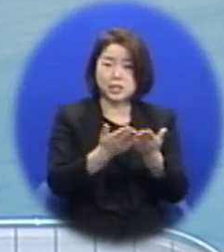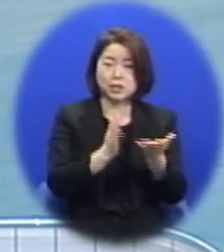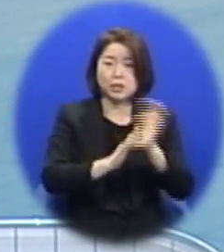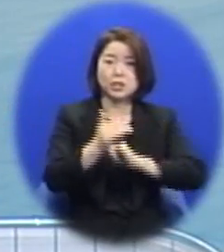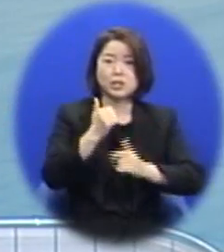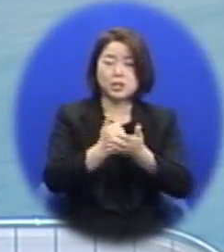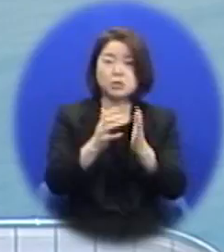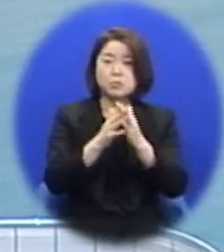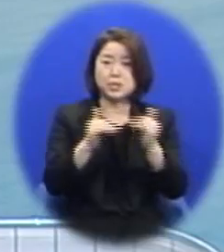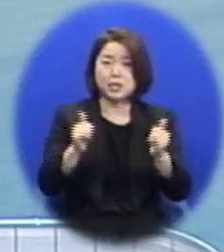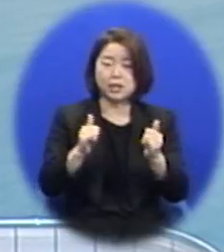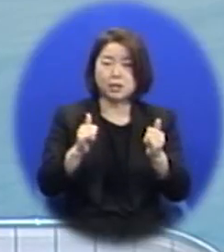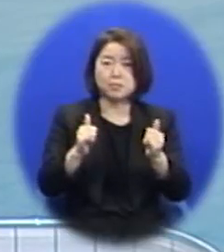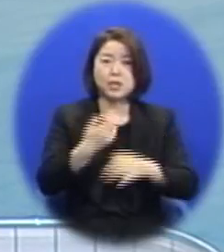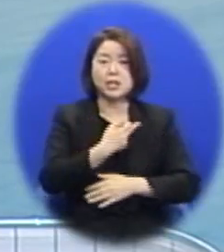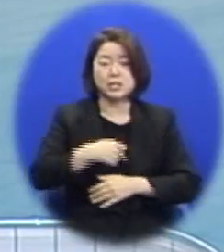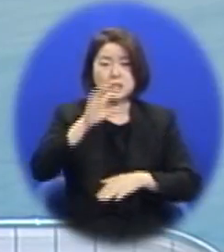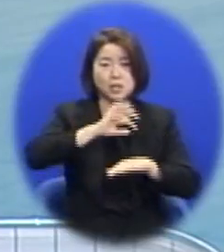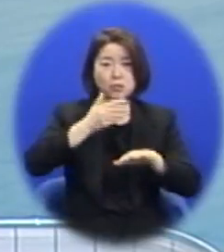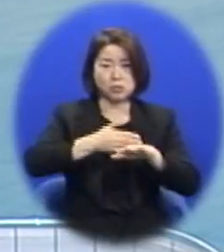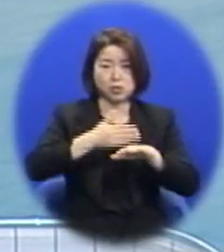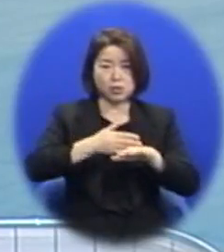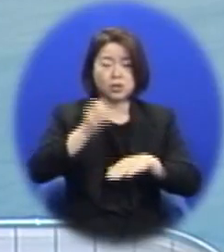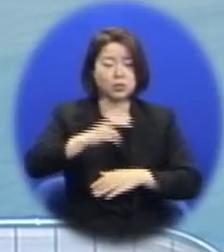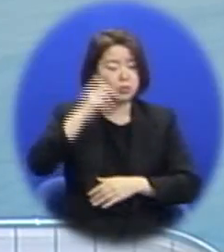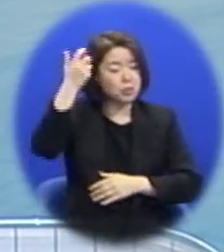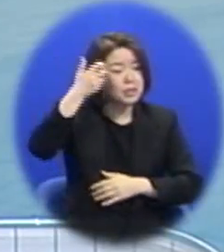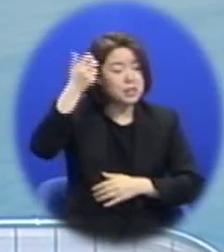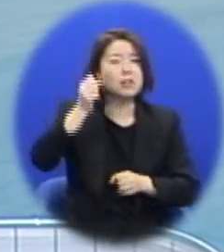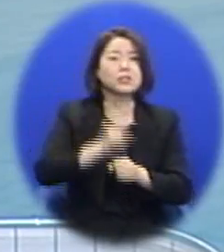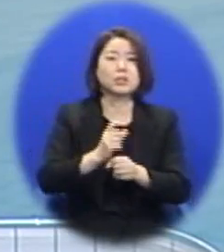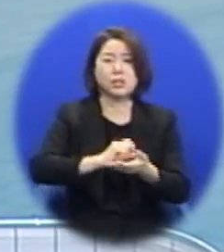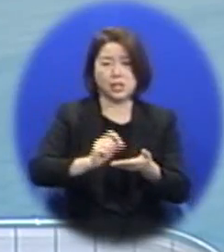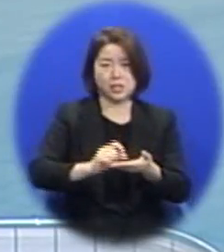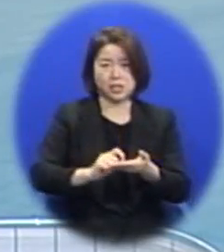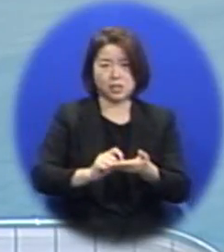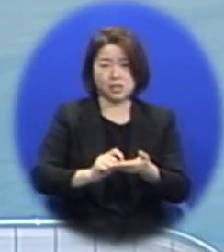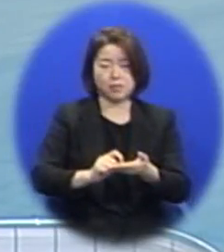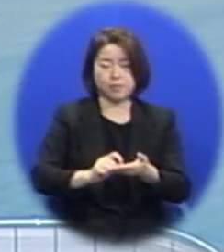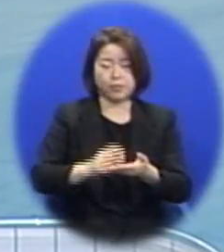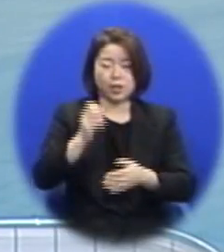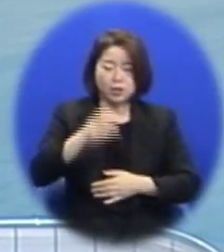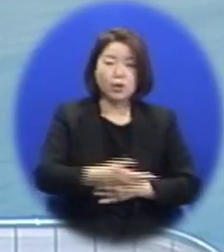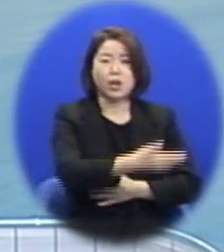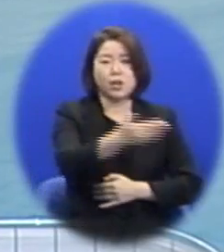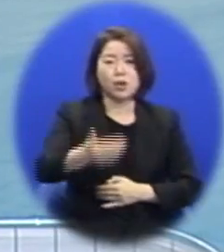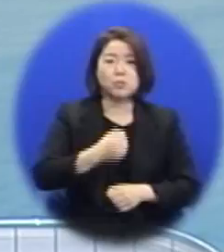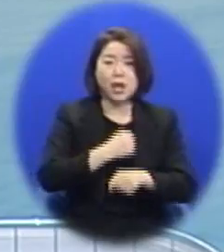교재요, 영성일기입니다. 저는 여러분들이 할 수 있으면